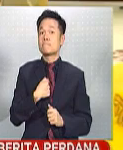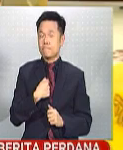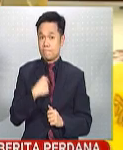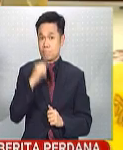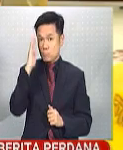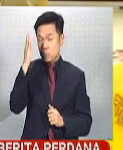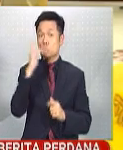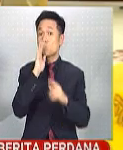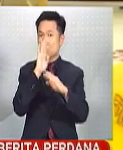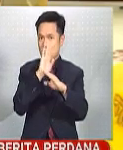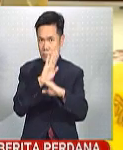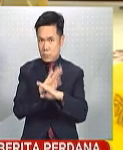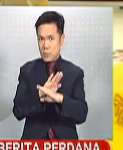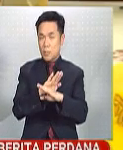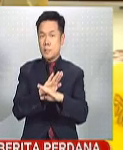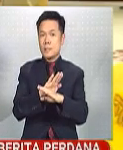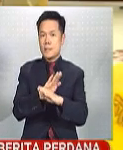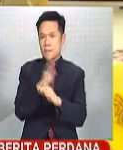bahawa saya akan